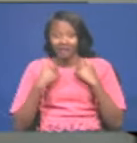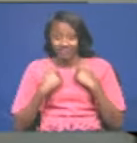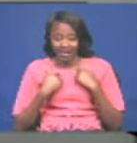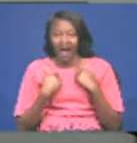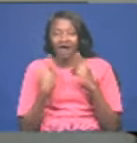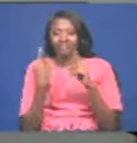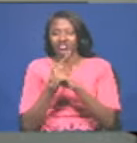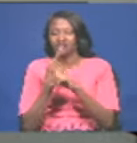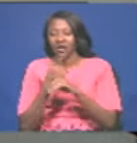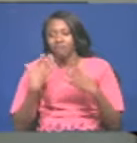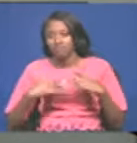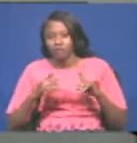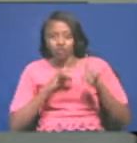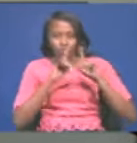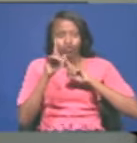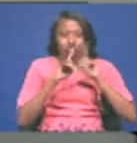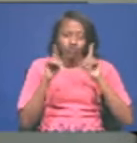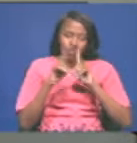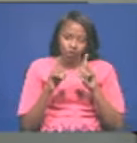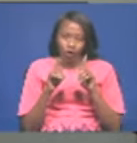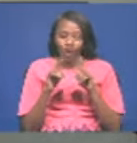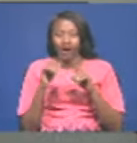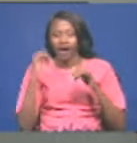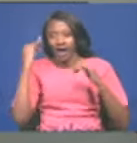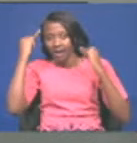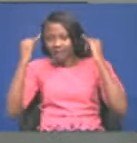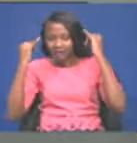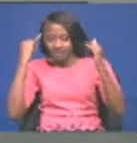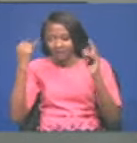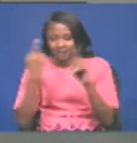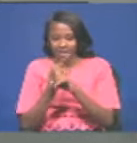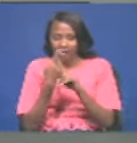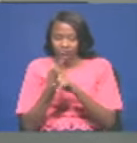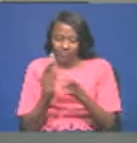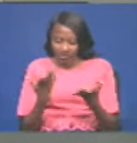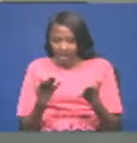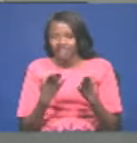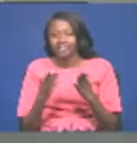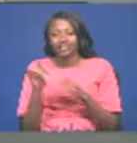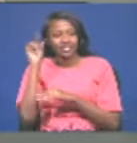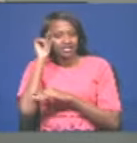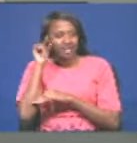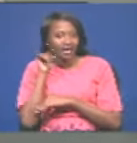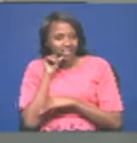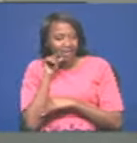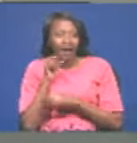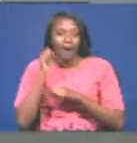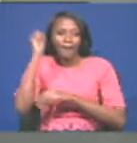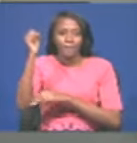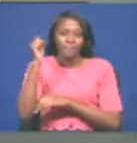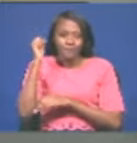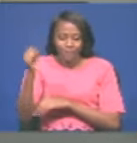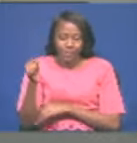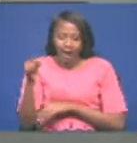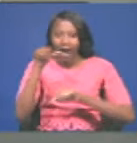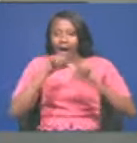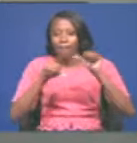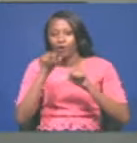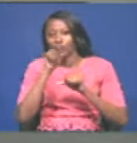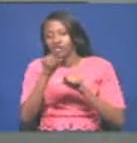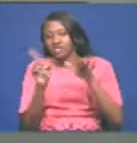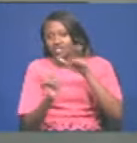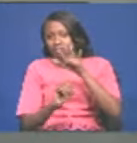lililoteuliwa. Tukiweza kuangazia masuala ya kijinsia, masuala ya kisiasa yanayotangamana na baraza hilo la mawaziri. Lakini mwanzo